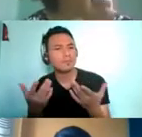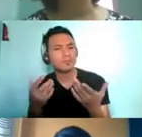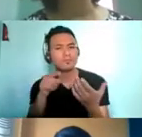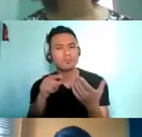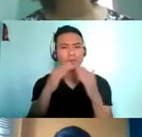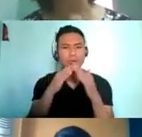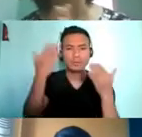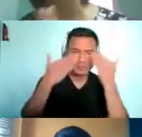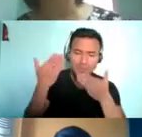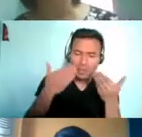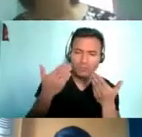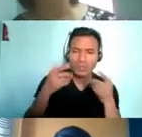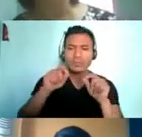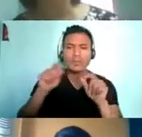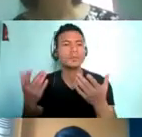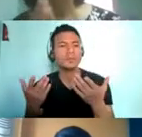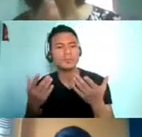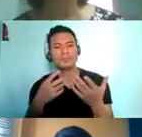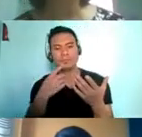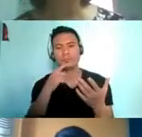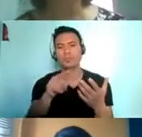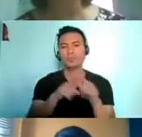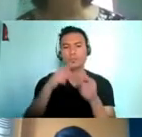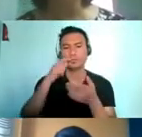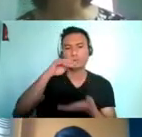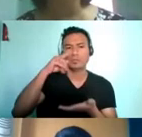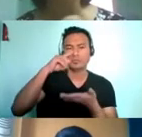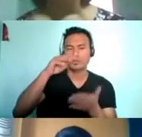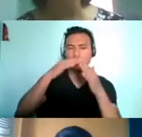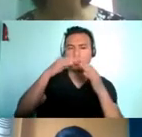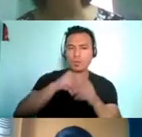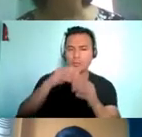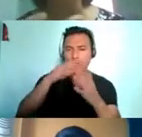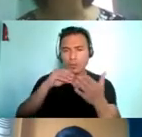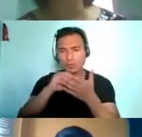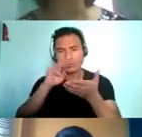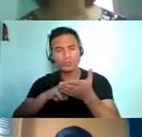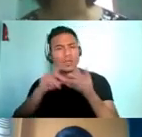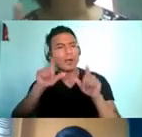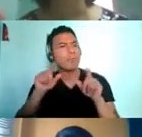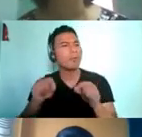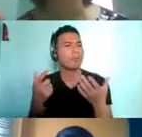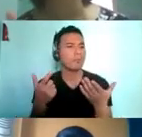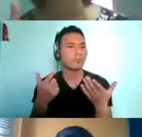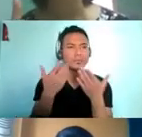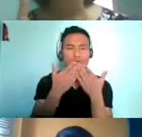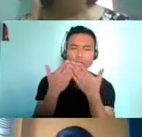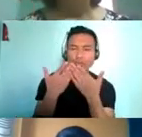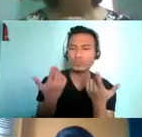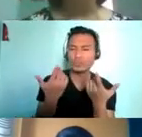यदि घरेलु हिंसामा परिरहेको व्यक्तिहरू छ भने, उनीहरूको छोराछोरीलाई त्यो घरभित्रको परिवारका सदस्यहरूलाई के चाहिरहेको छ, उसलाई स्कुल जाने